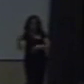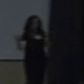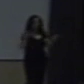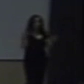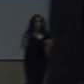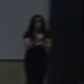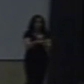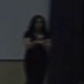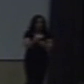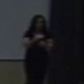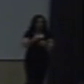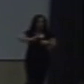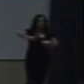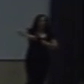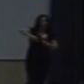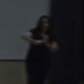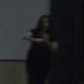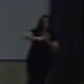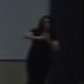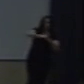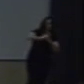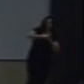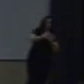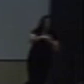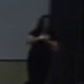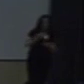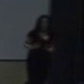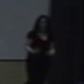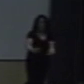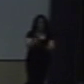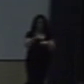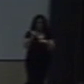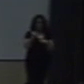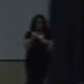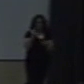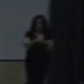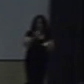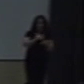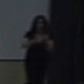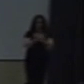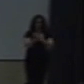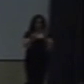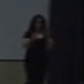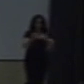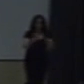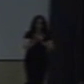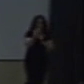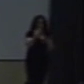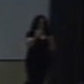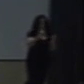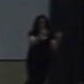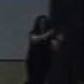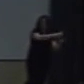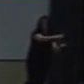per anar de pressa i no ens dona temps a fer o a reflexionar, quan estem parlant d'informacions dins del que cap molt contextualitzades dintre d'un telenotícies que et dona tota